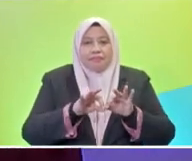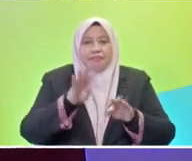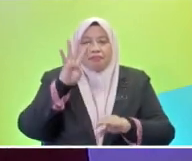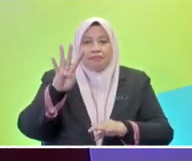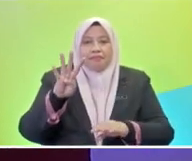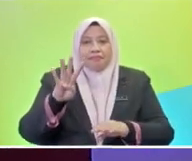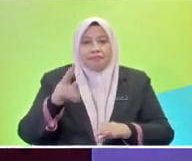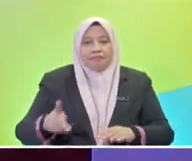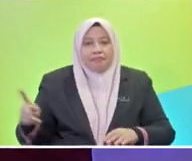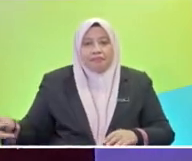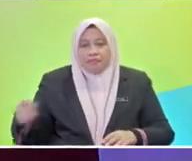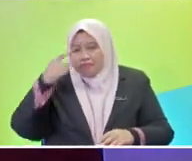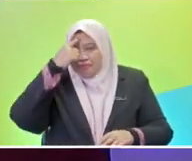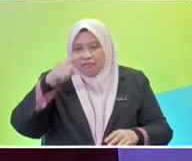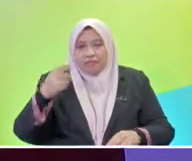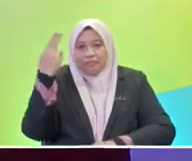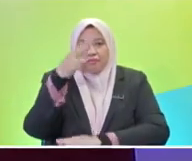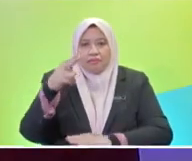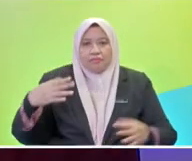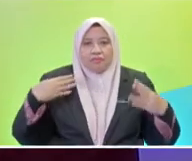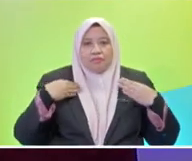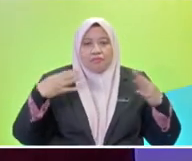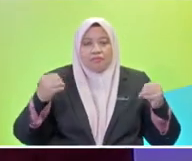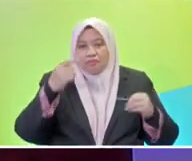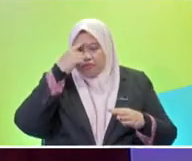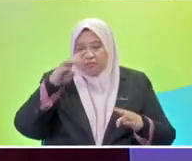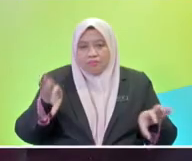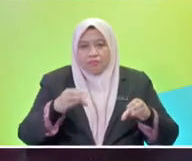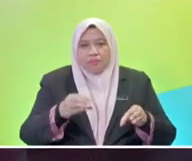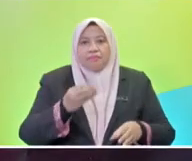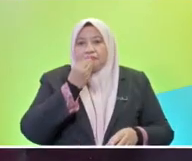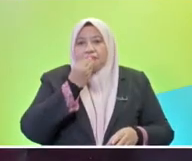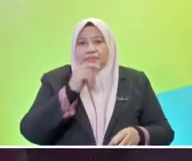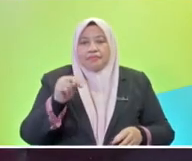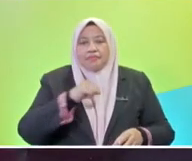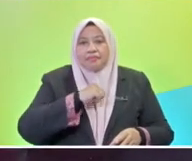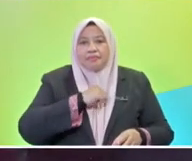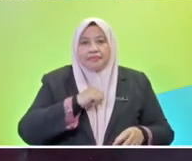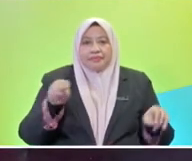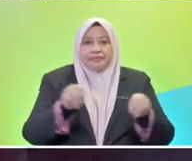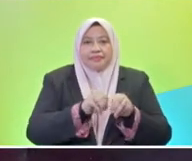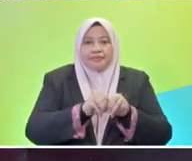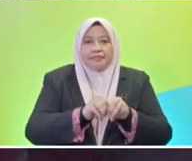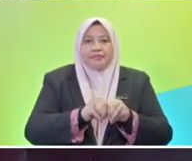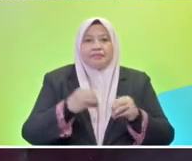4 ni untuk hidup subur dan untuk membuat makanan sendiri? Okey. Okey, macam kita tengok ada pokok